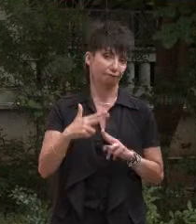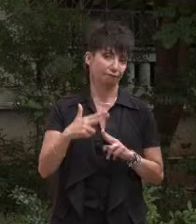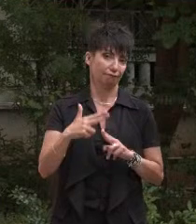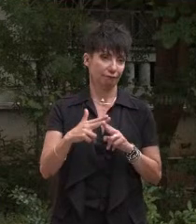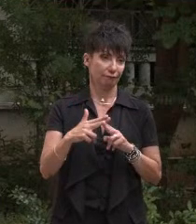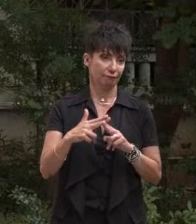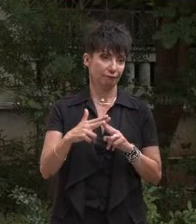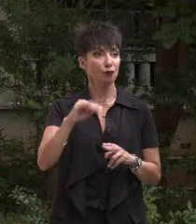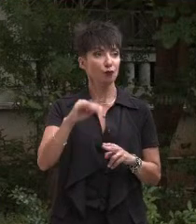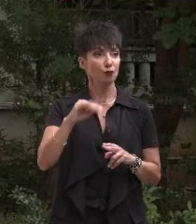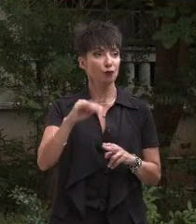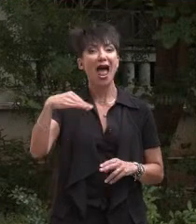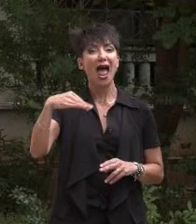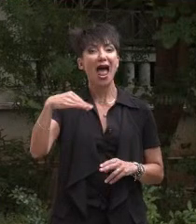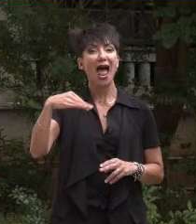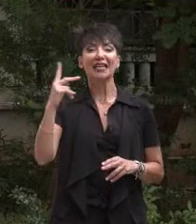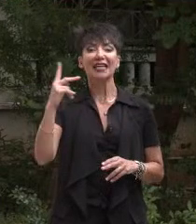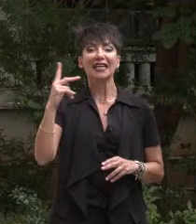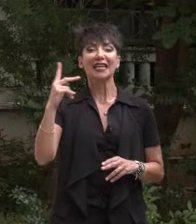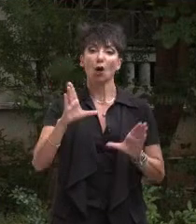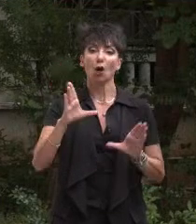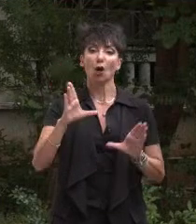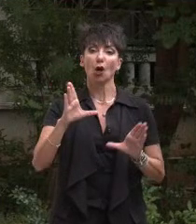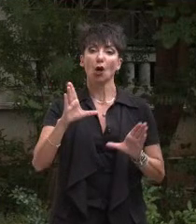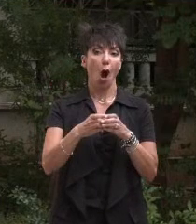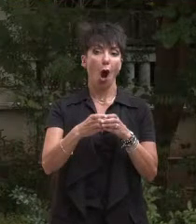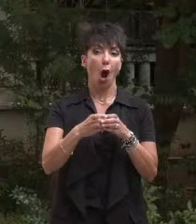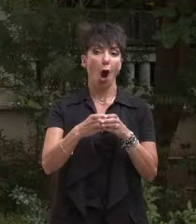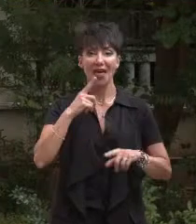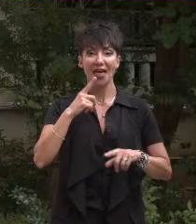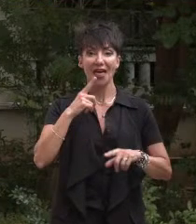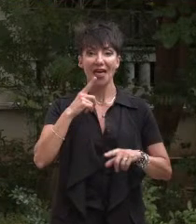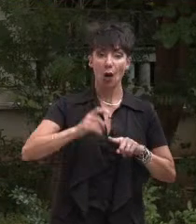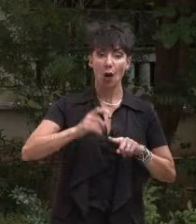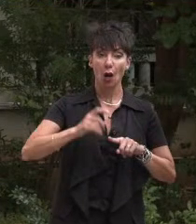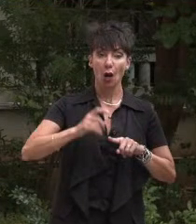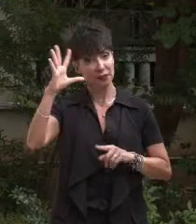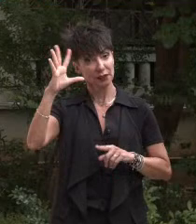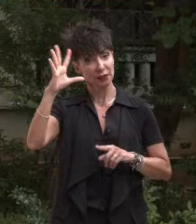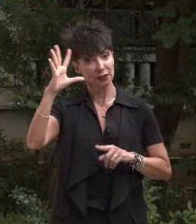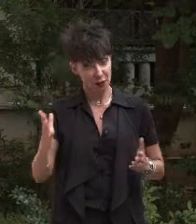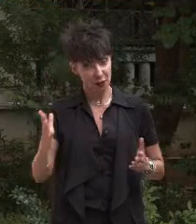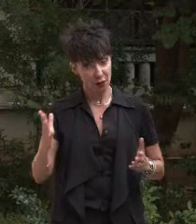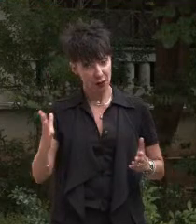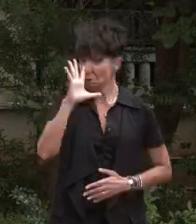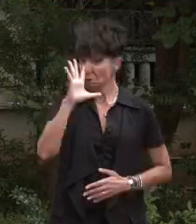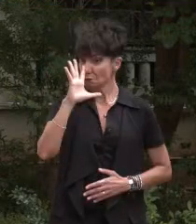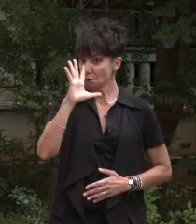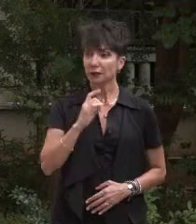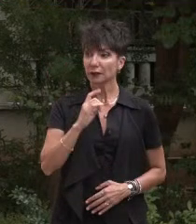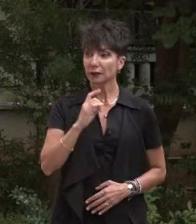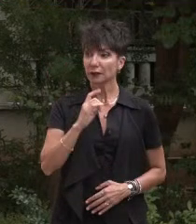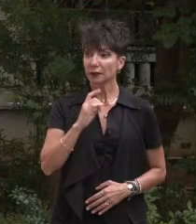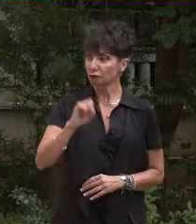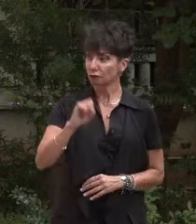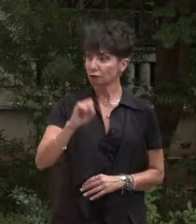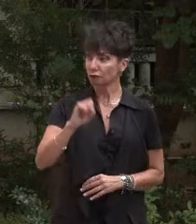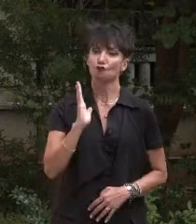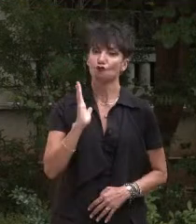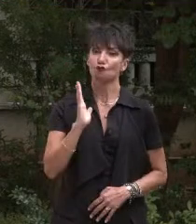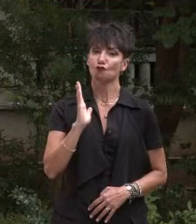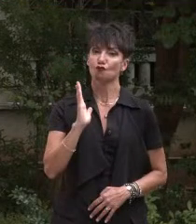στις ευάλωτες κοινωνικές ομάδες Ελλήνων και ξένων. Πραγματικά θα μπορέσουμε και